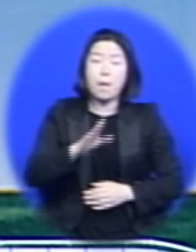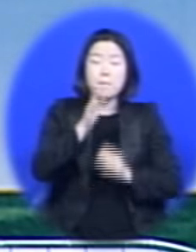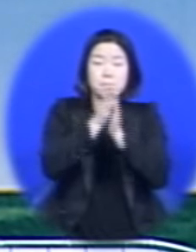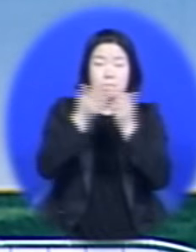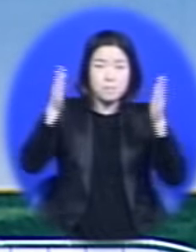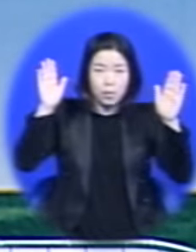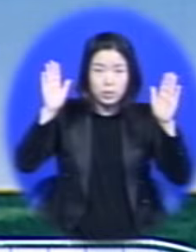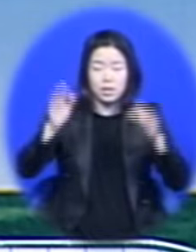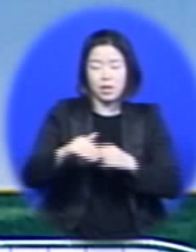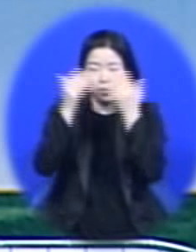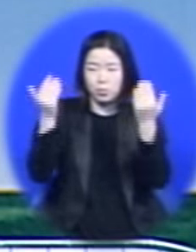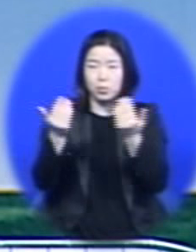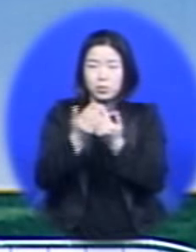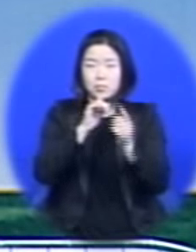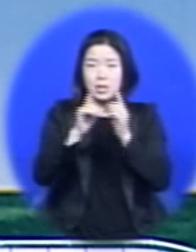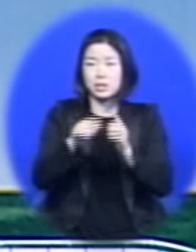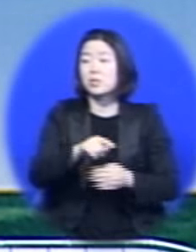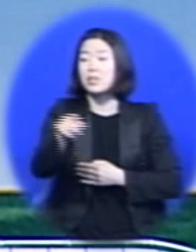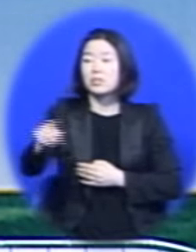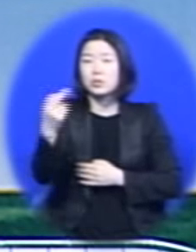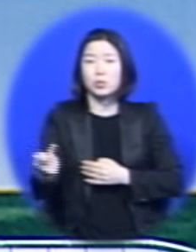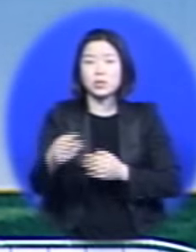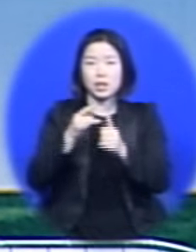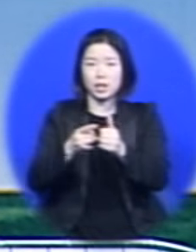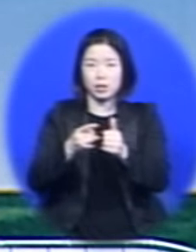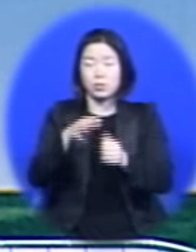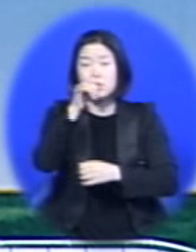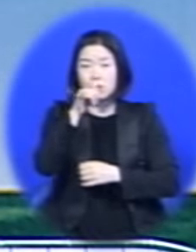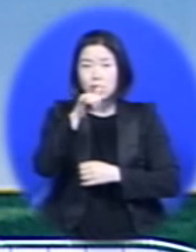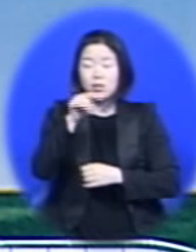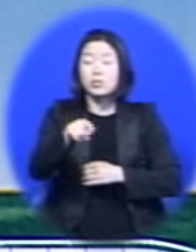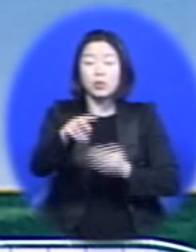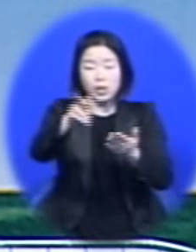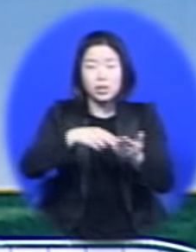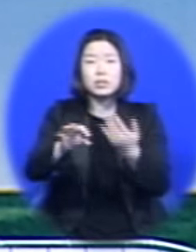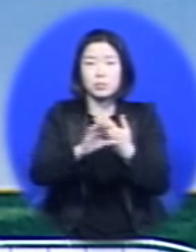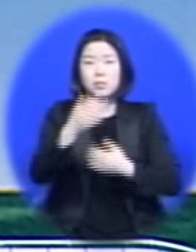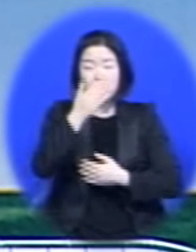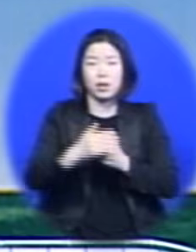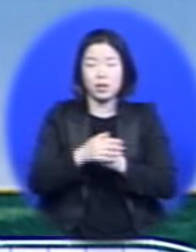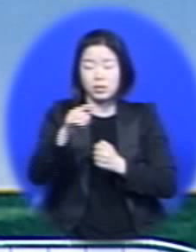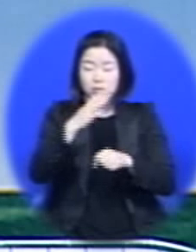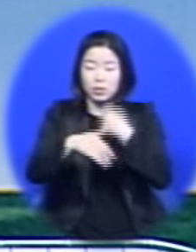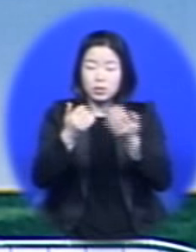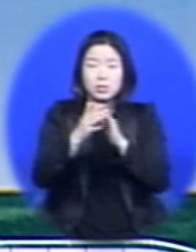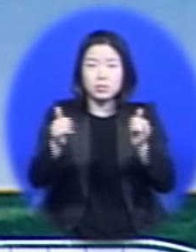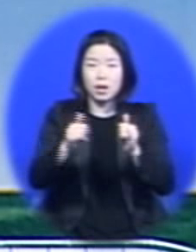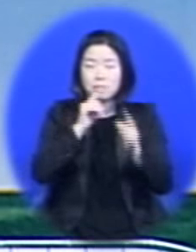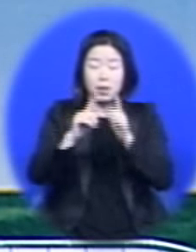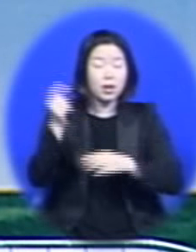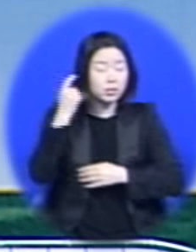이미 그들에게도 있다. 그걸 읽으면 된다. 그 선지자의 말을 들으면 된다.